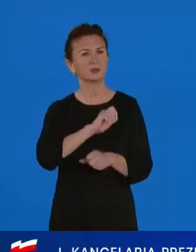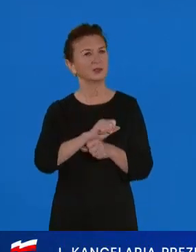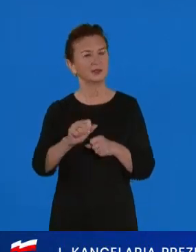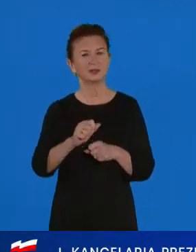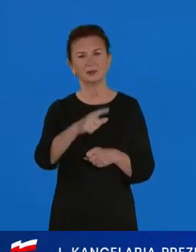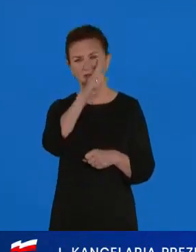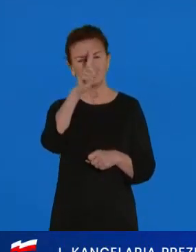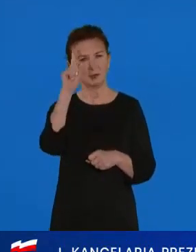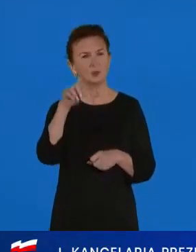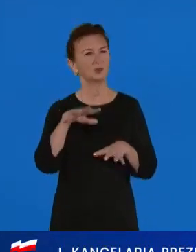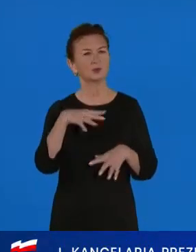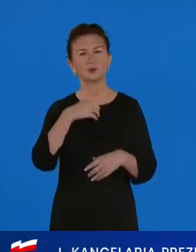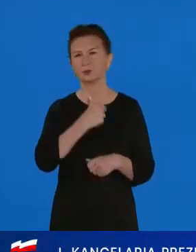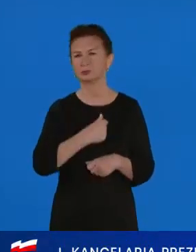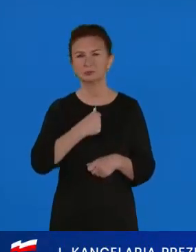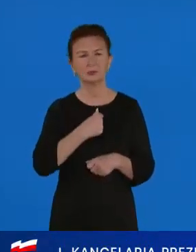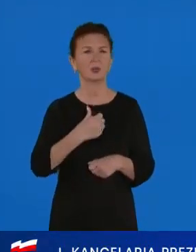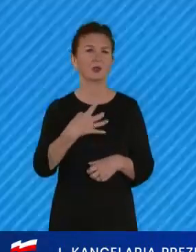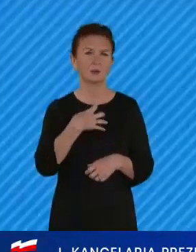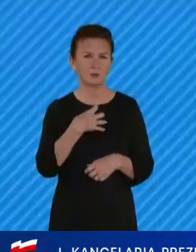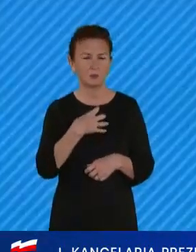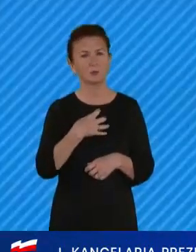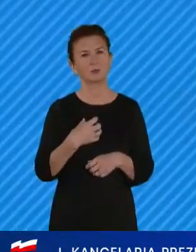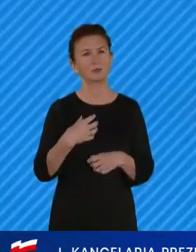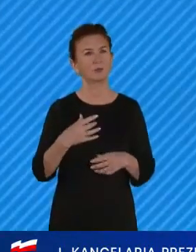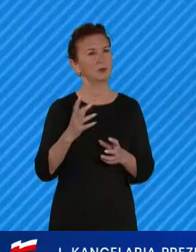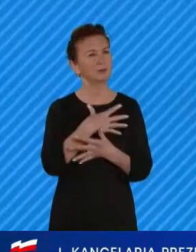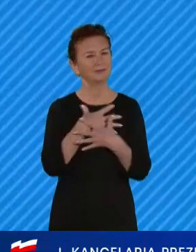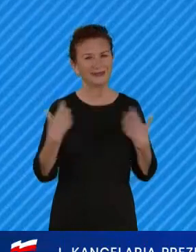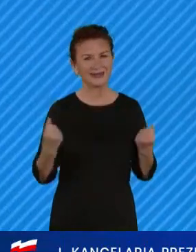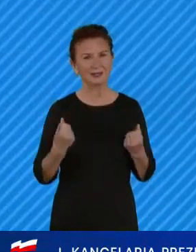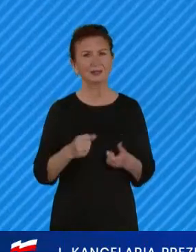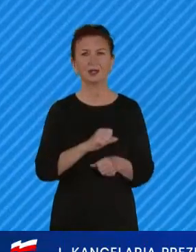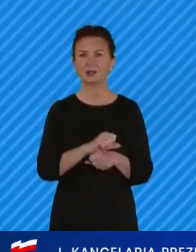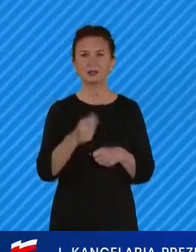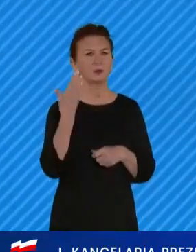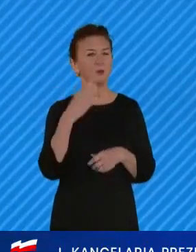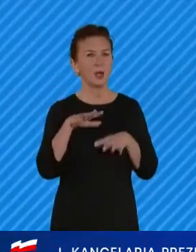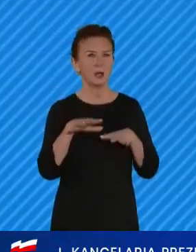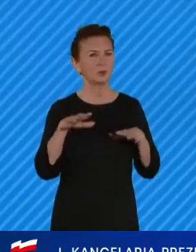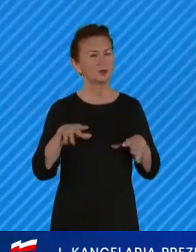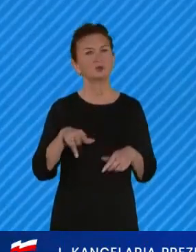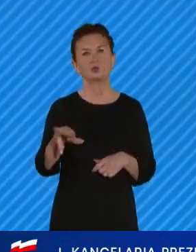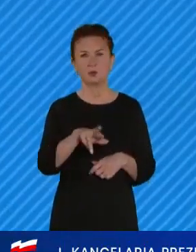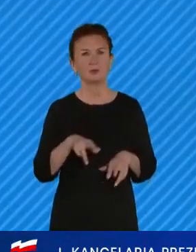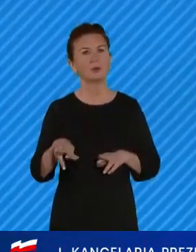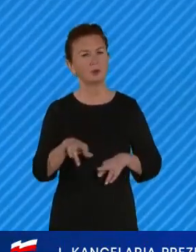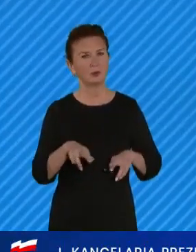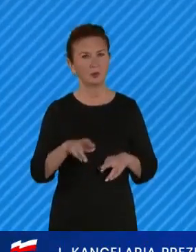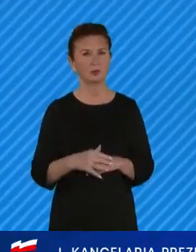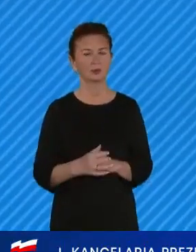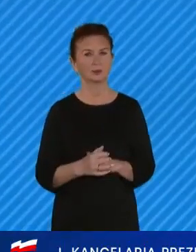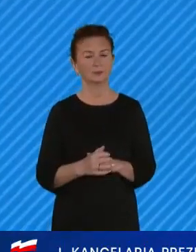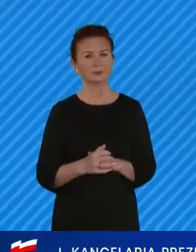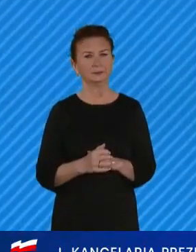tragedia, ludzki ból i doświadczamy tego w bardzo wielu polskich rodzinach.